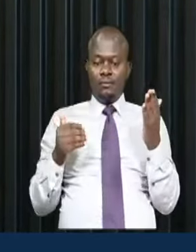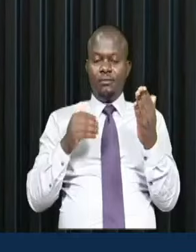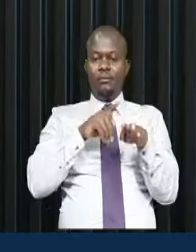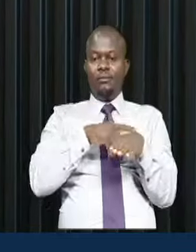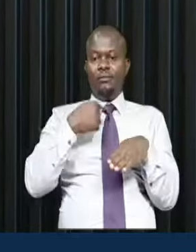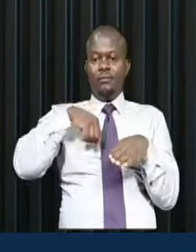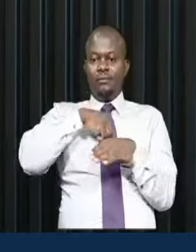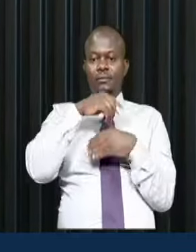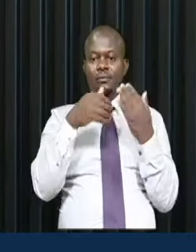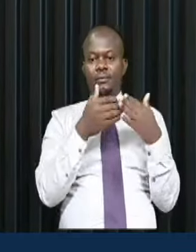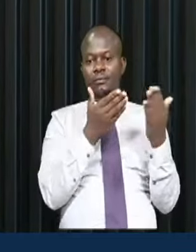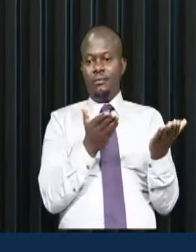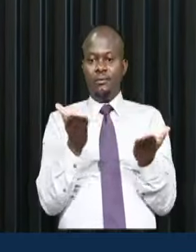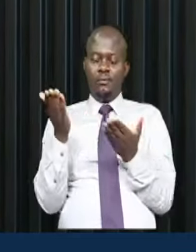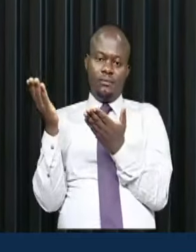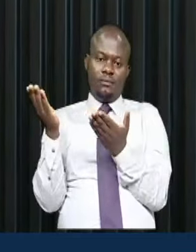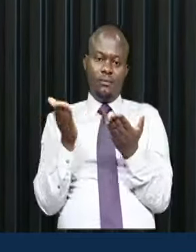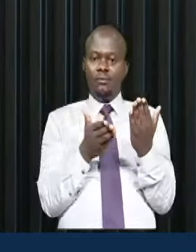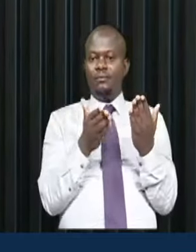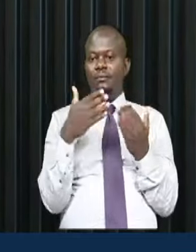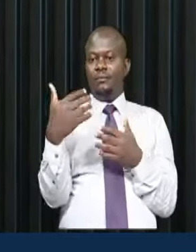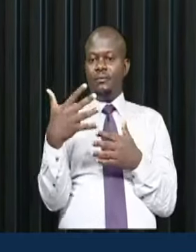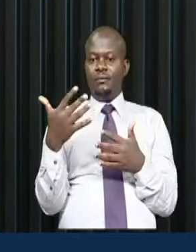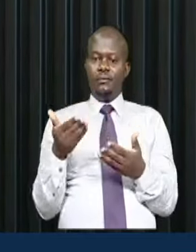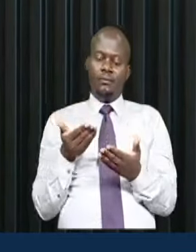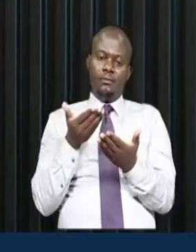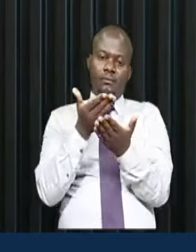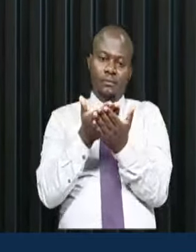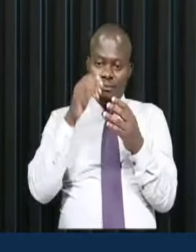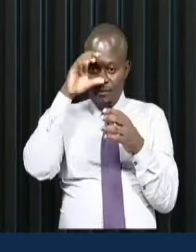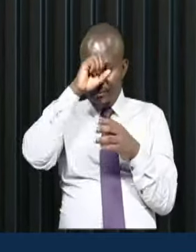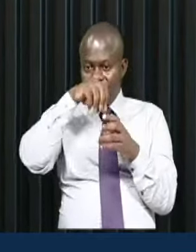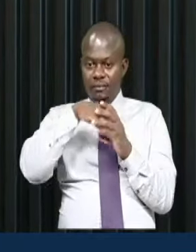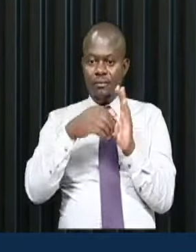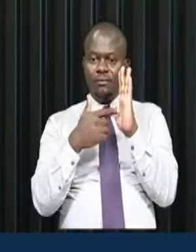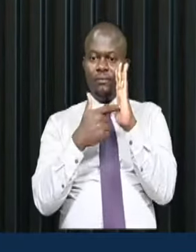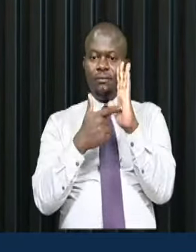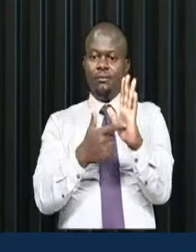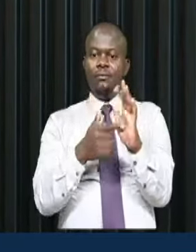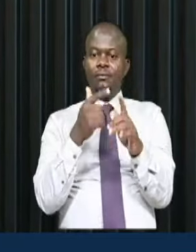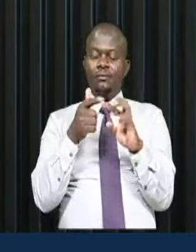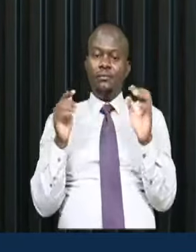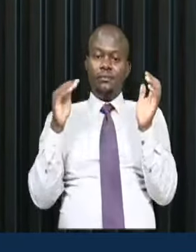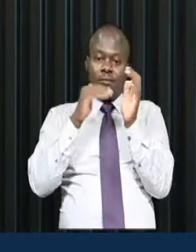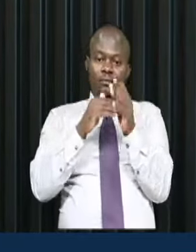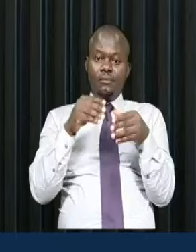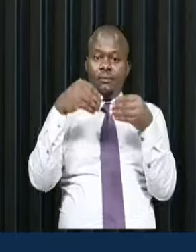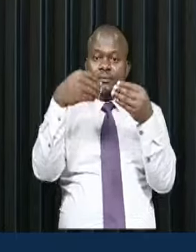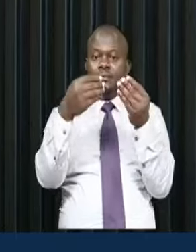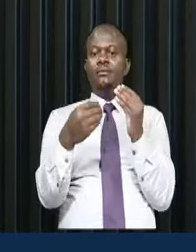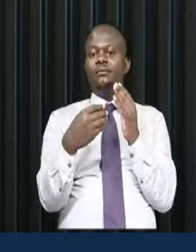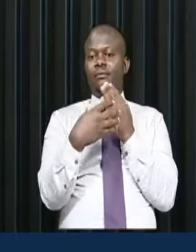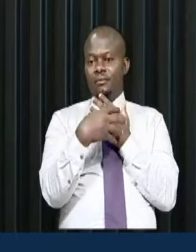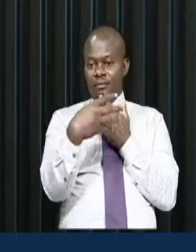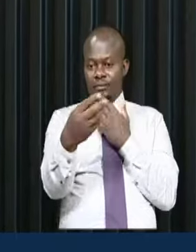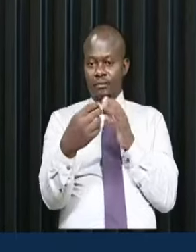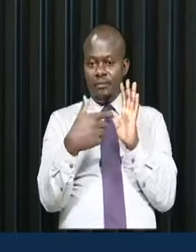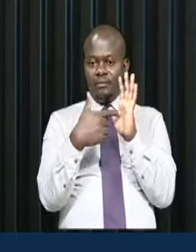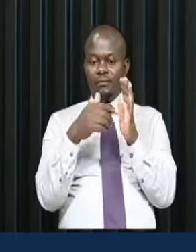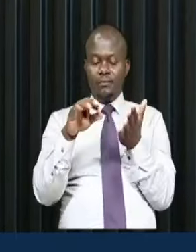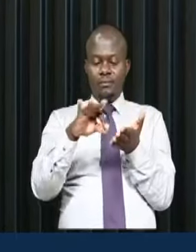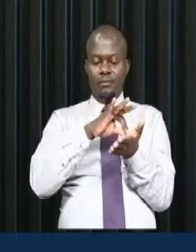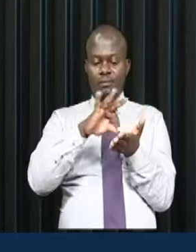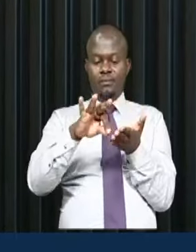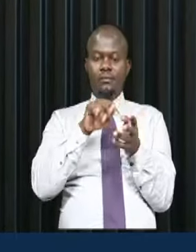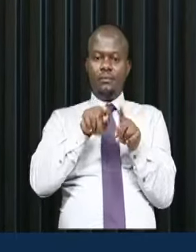twakiriye ibyo bazanye, ibyo baburamo turabibagaragariza, ndetse tukabaha na kopi igaragaza, bakayisinya